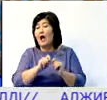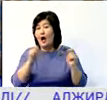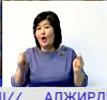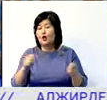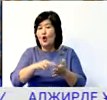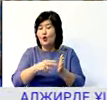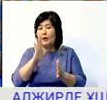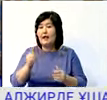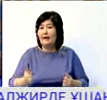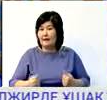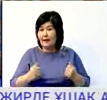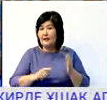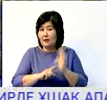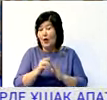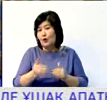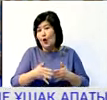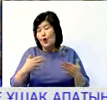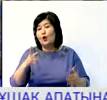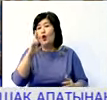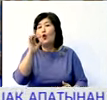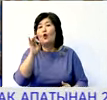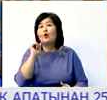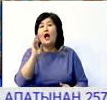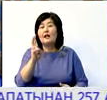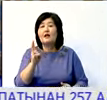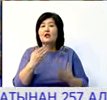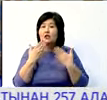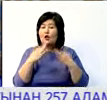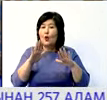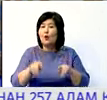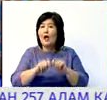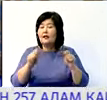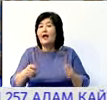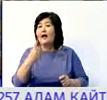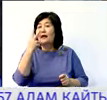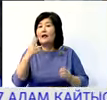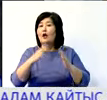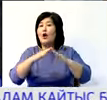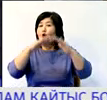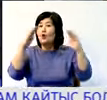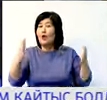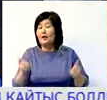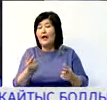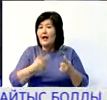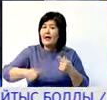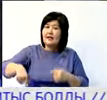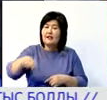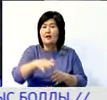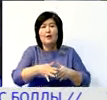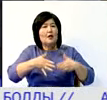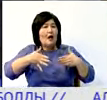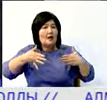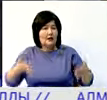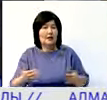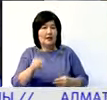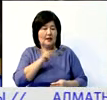оған кірісіп жатырмыз. Сонымен қатар үлкен Құран жаттау орталығын ашып жатырмыз, 2 қариды алдырып жатырмыз. Шеңбері шексіз дінде